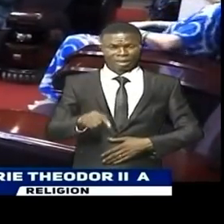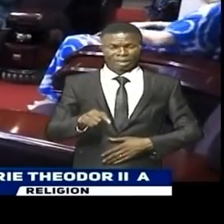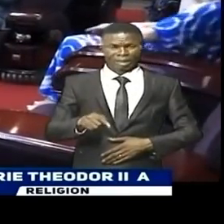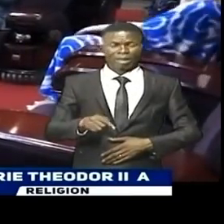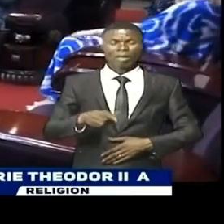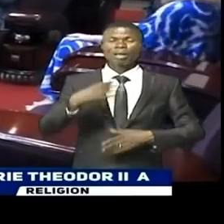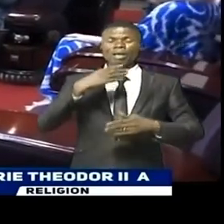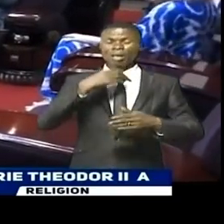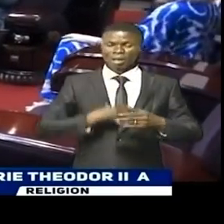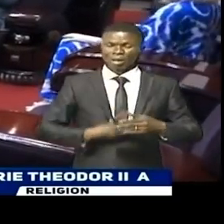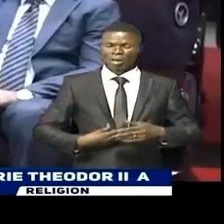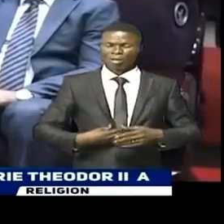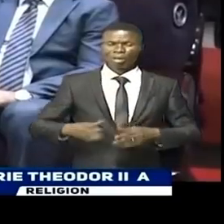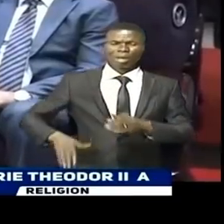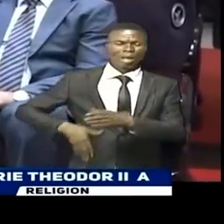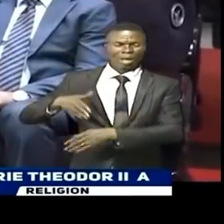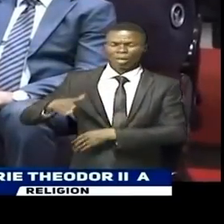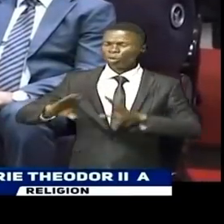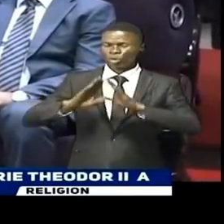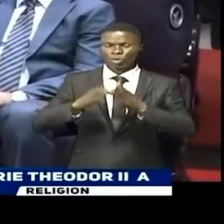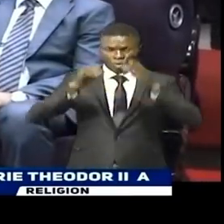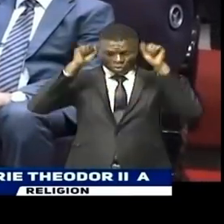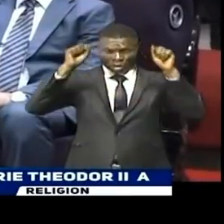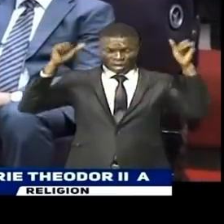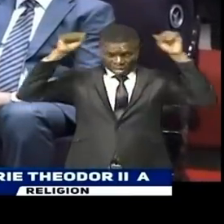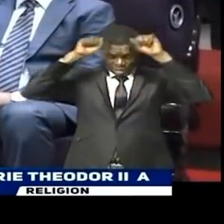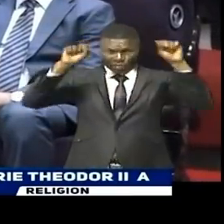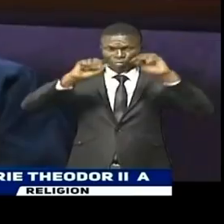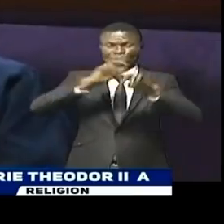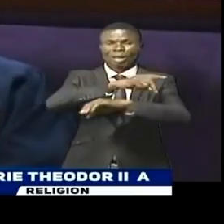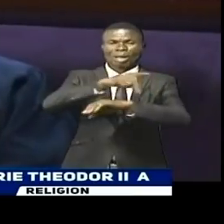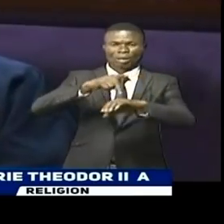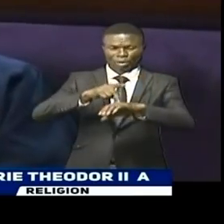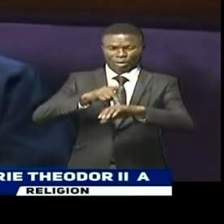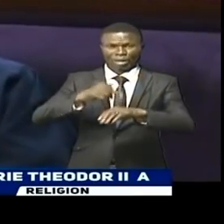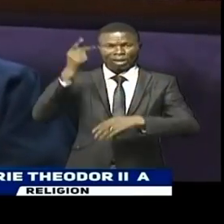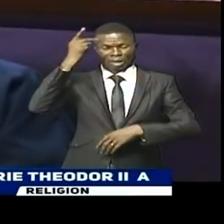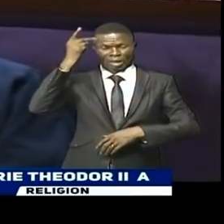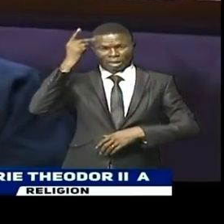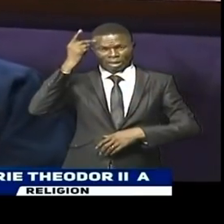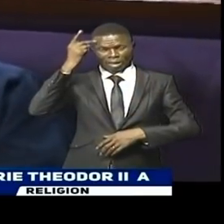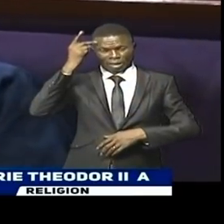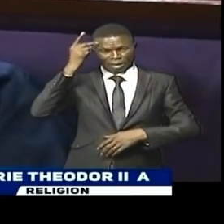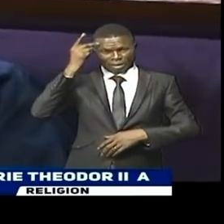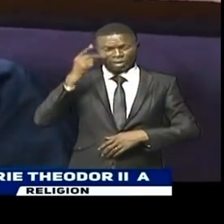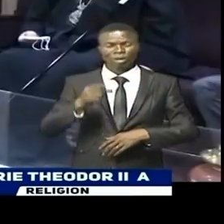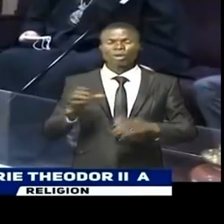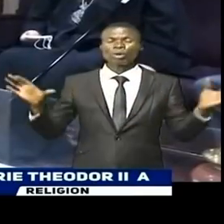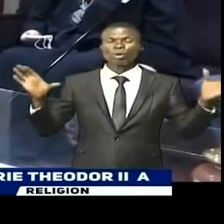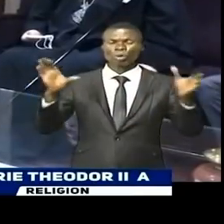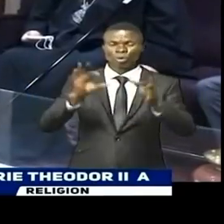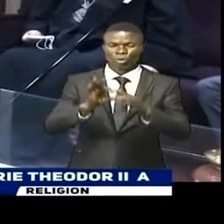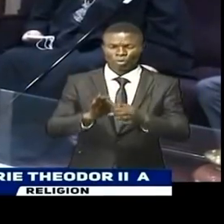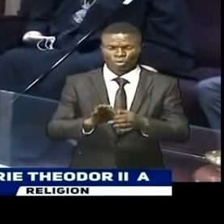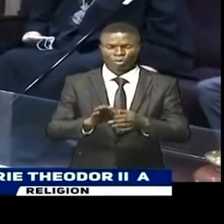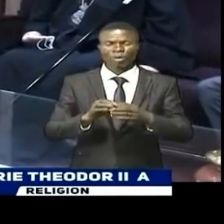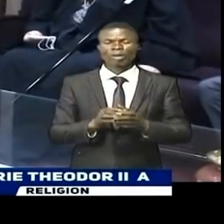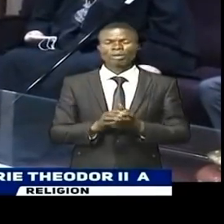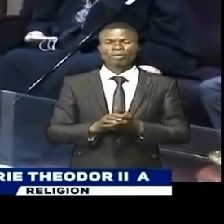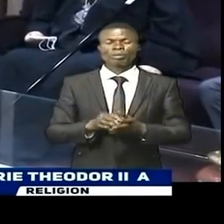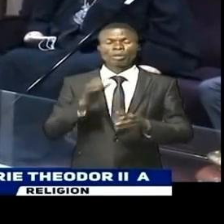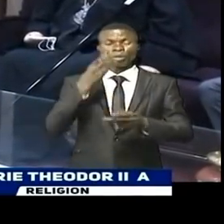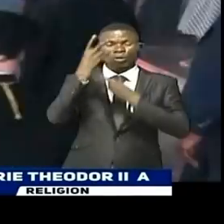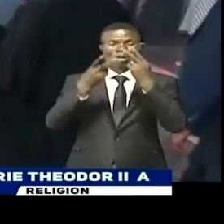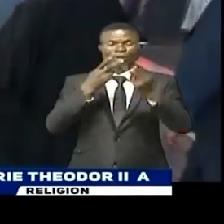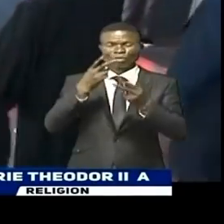prêtres des toutes les paroisses et du président de la communauté hellénique de kinshasa gerassimos doumith une visite